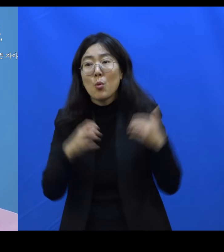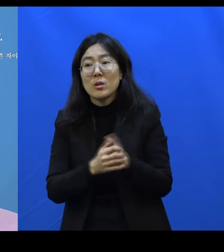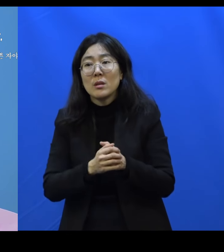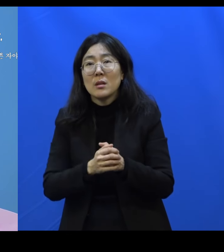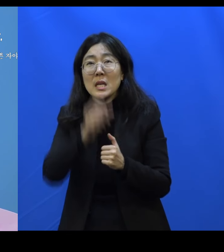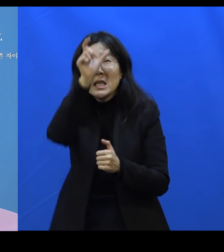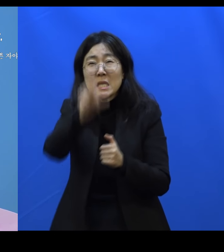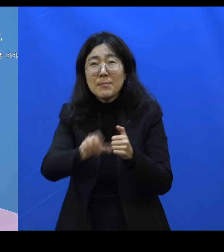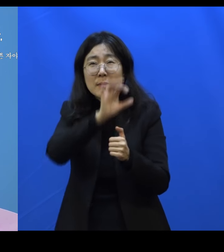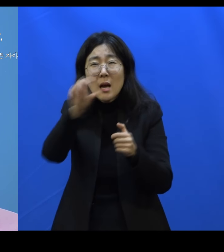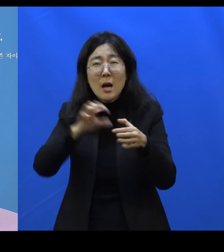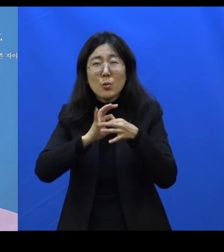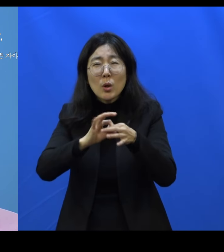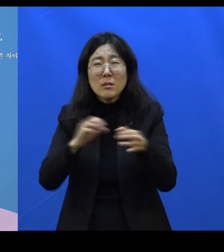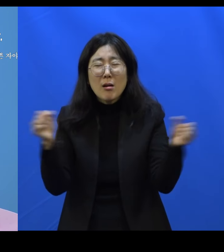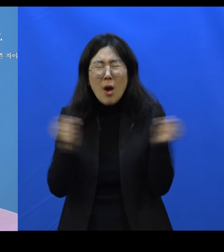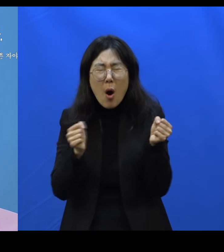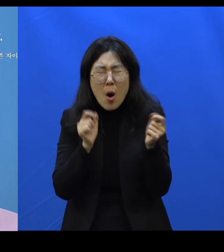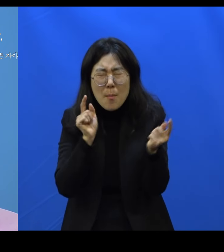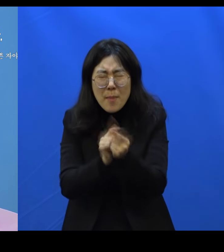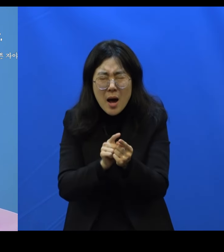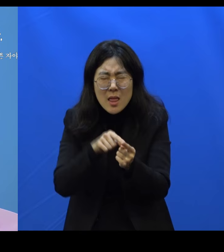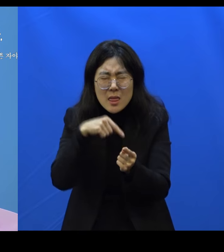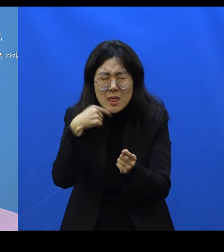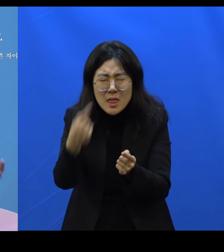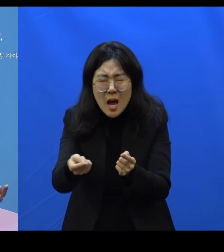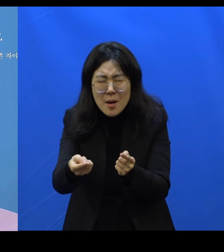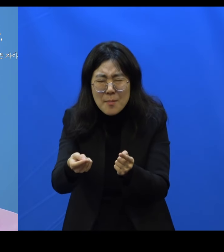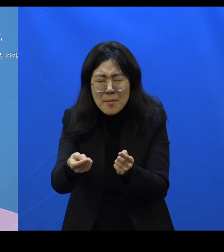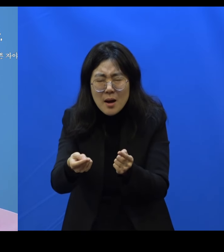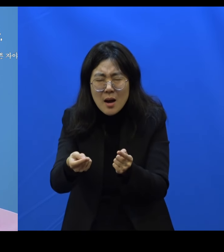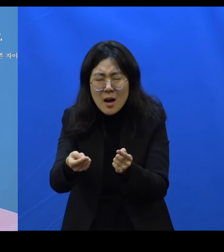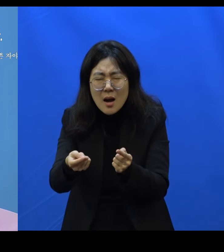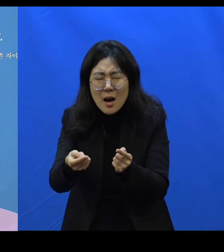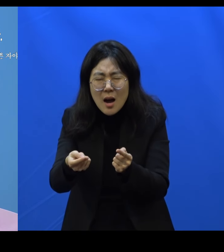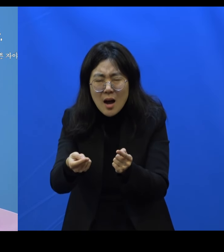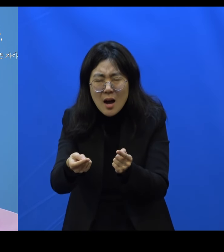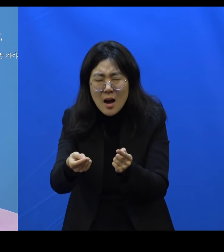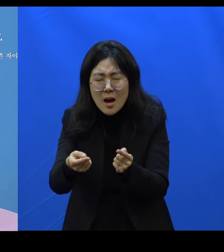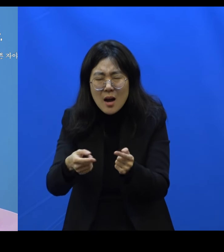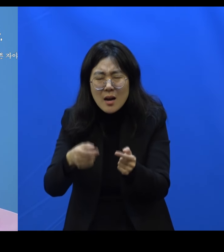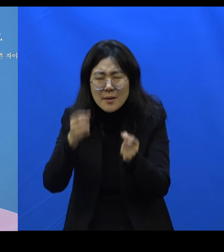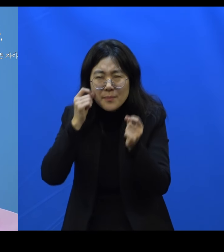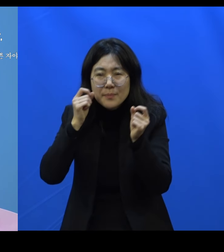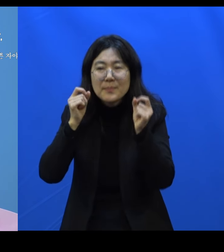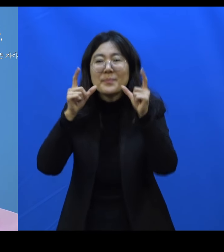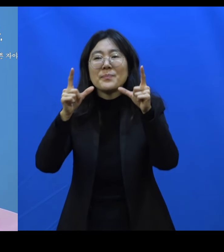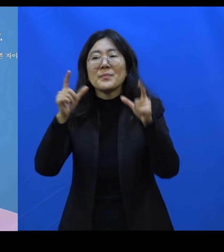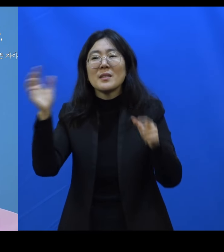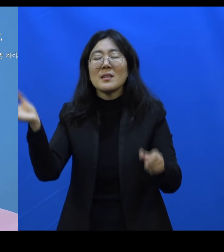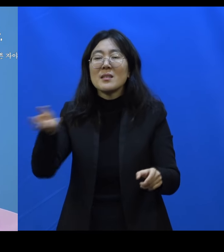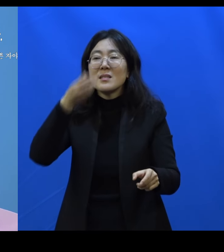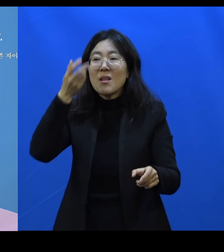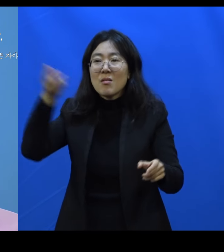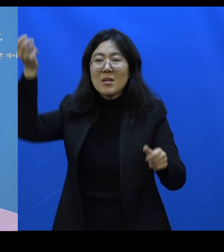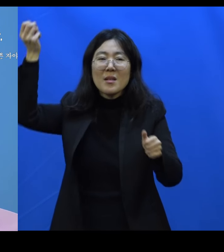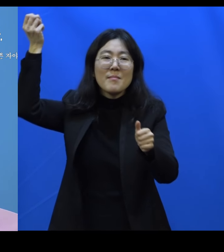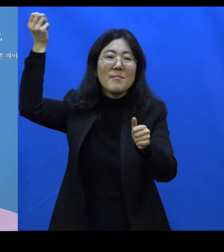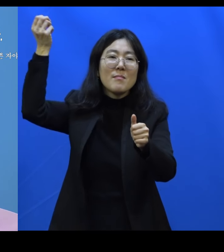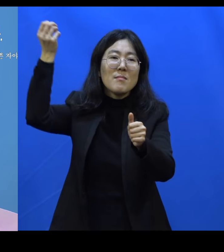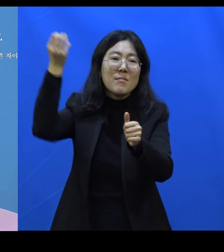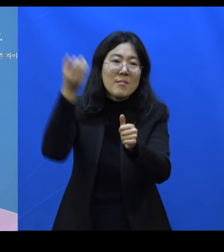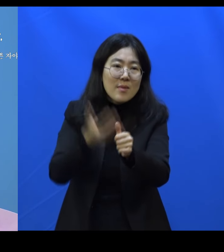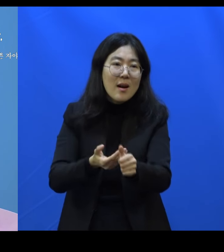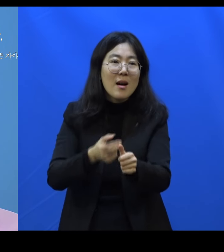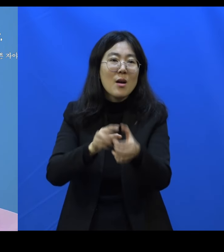맞았어요. 마침내 베드로는 사도행전의 초반에 다시 등장합니다. 성령이 그 위에 부어졌습니다. 그를 통해